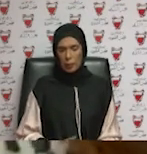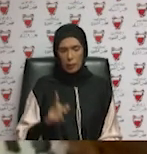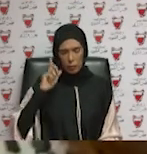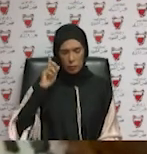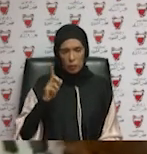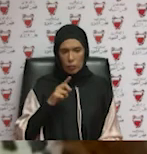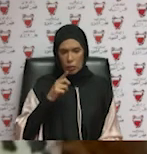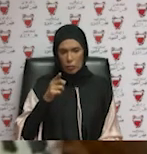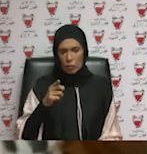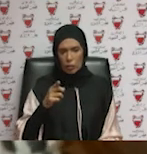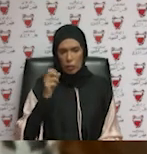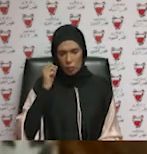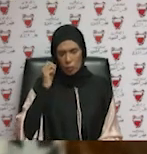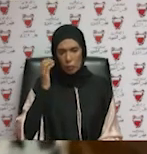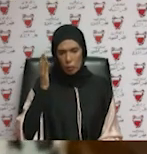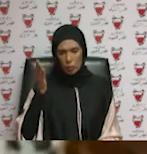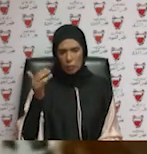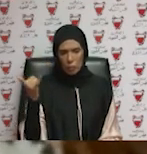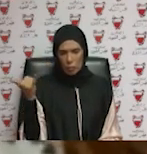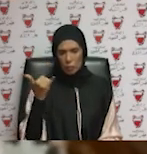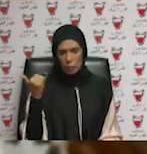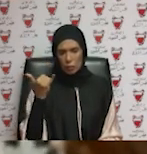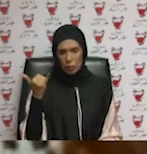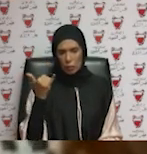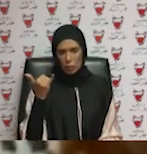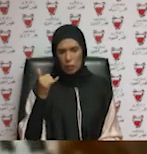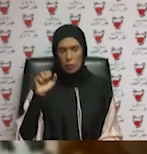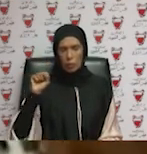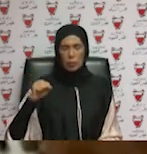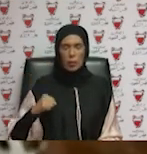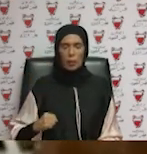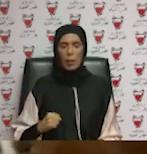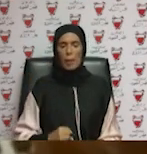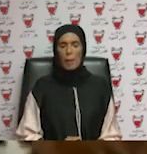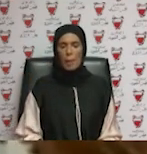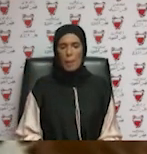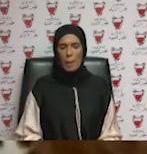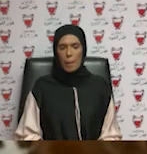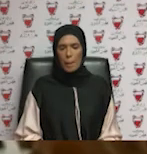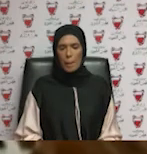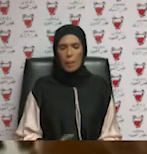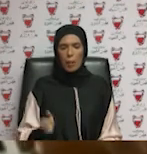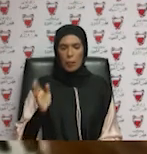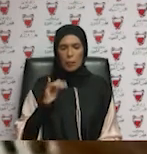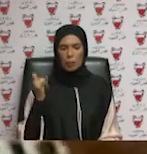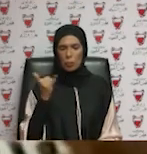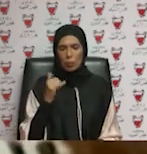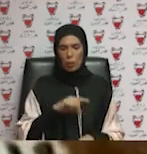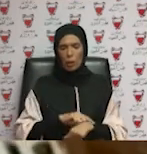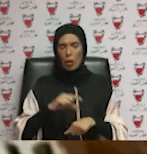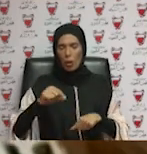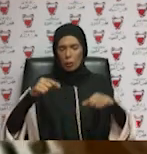إن هذا الاقتراح مهم جدا جدا للبحرين، وهو يعني التدريب والاهتمام